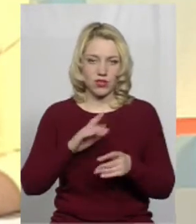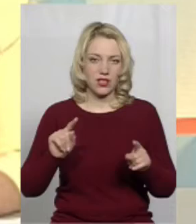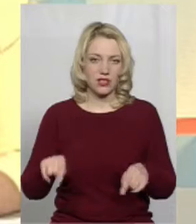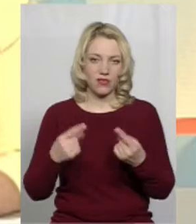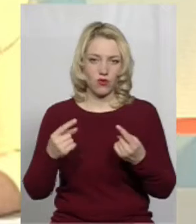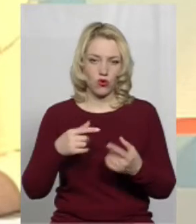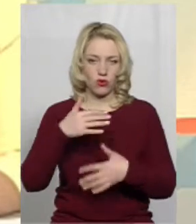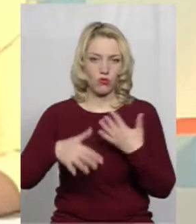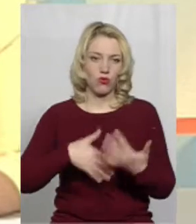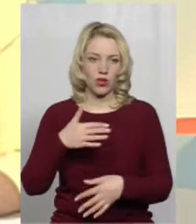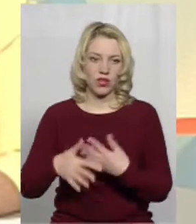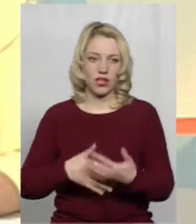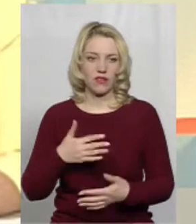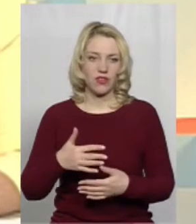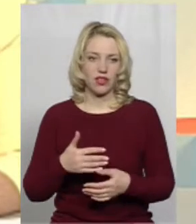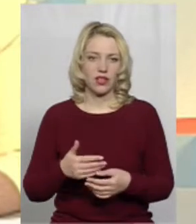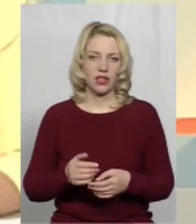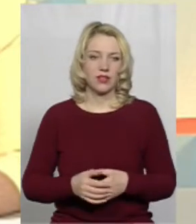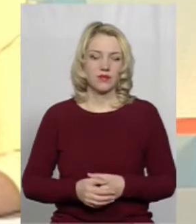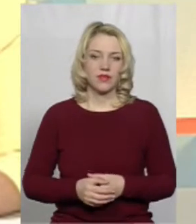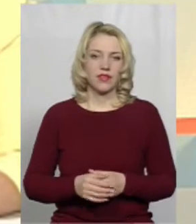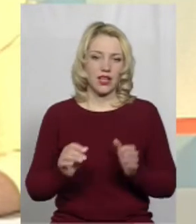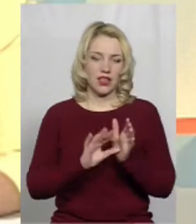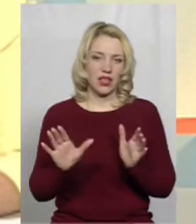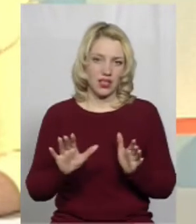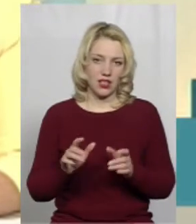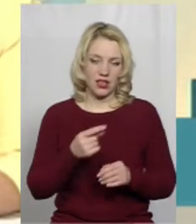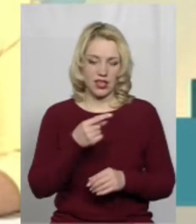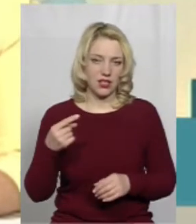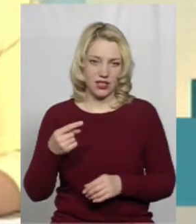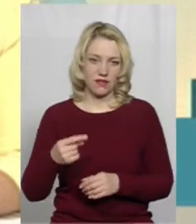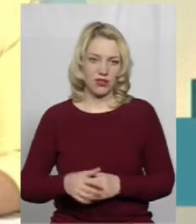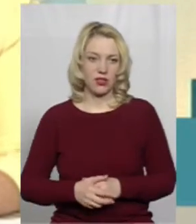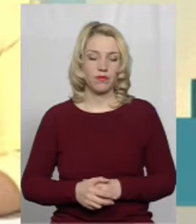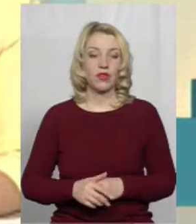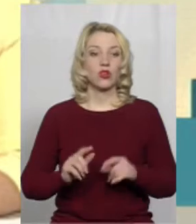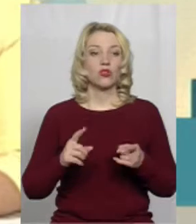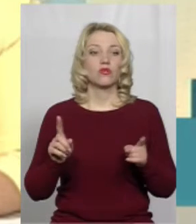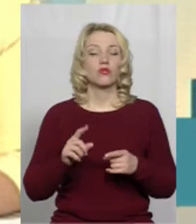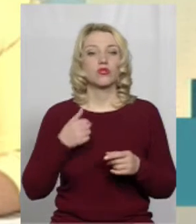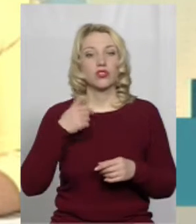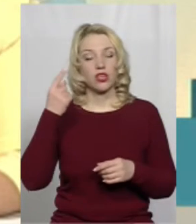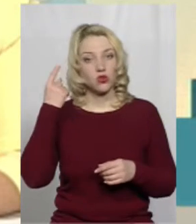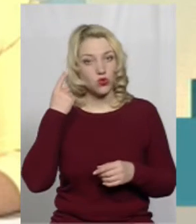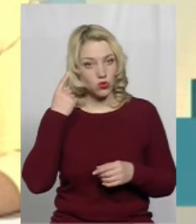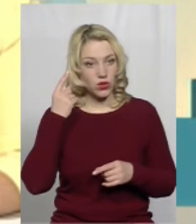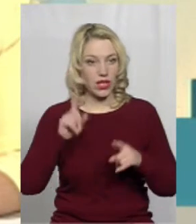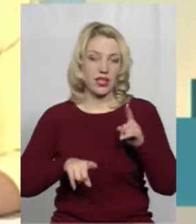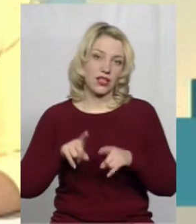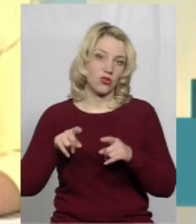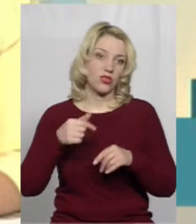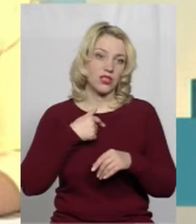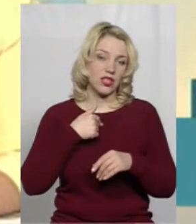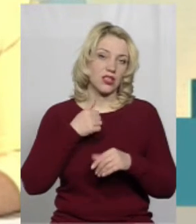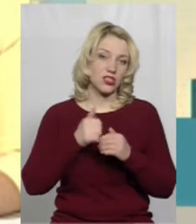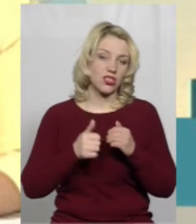створюй бурхливих вибросів енергії негативної. Тому що я чула іноді, я